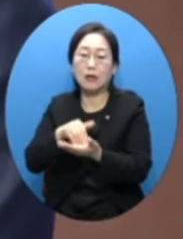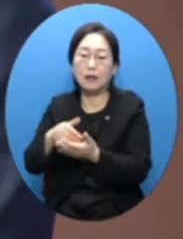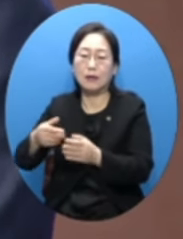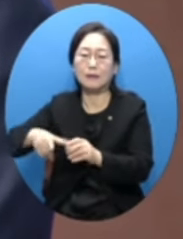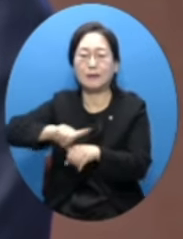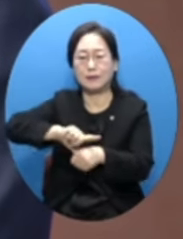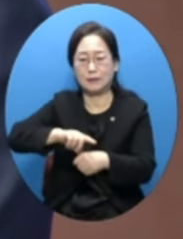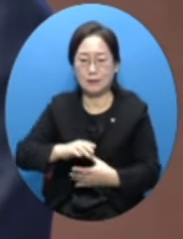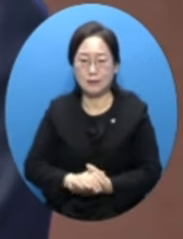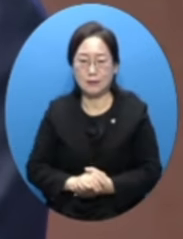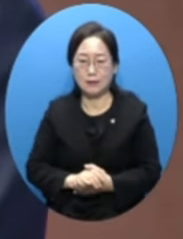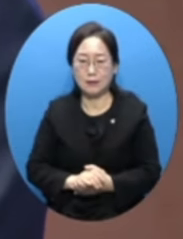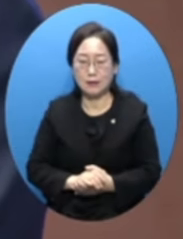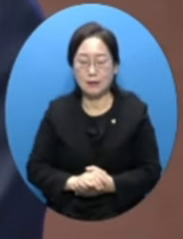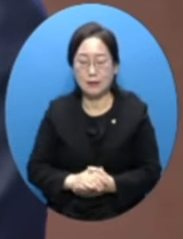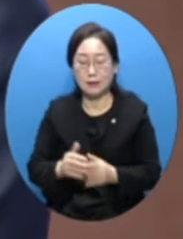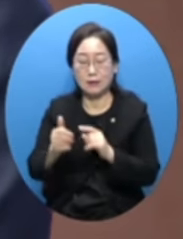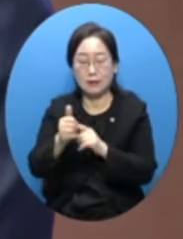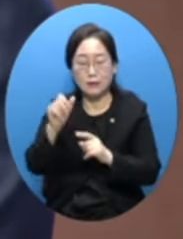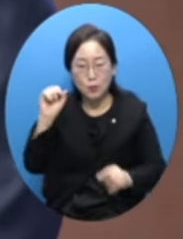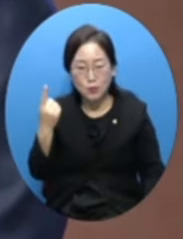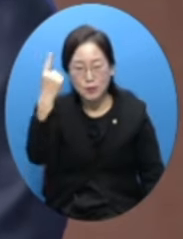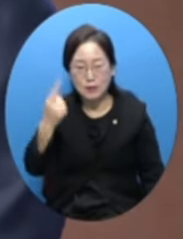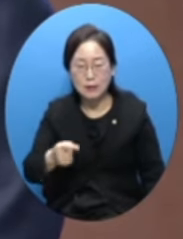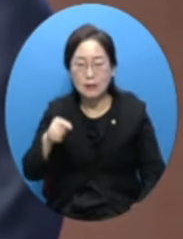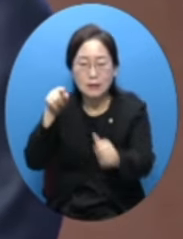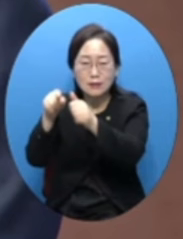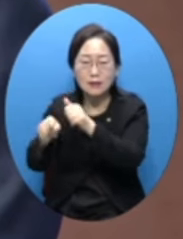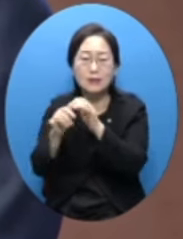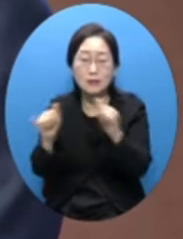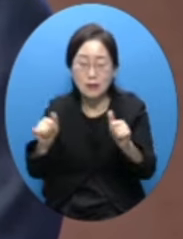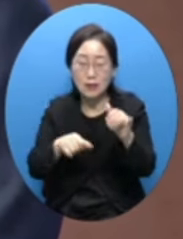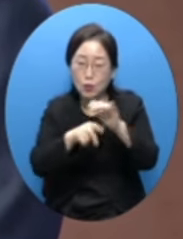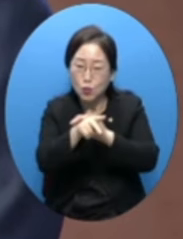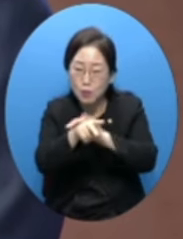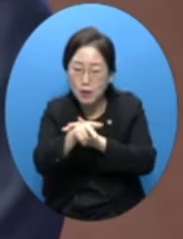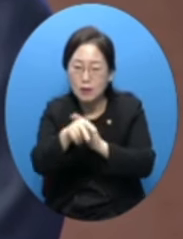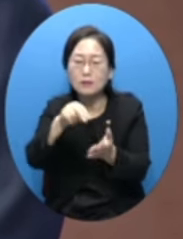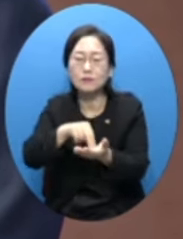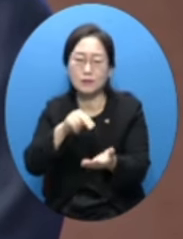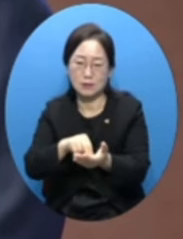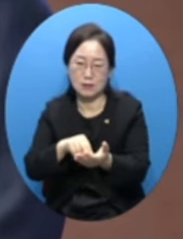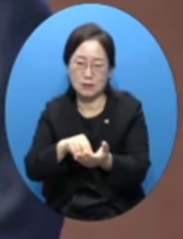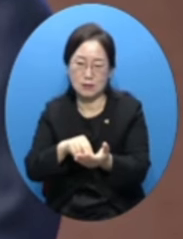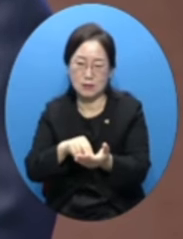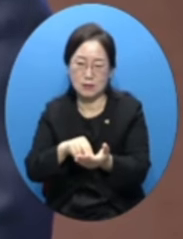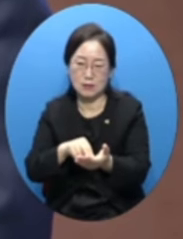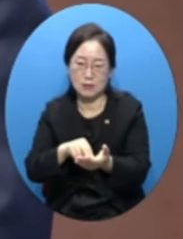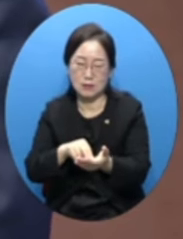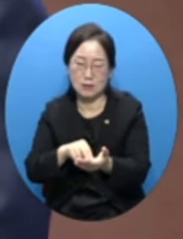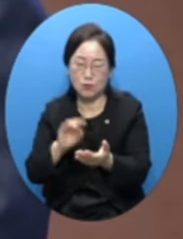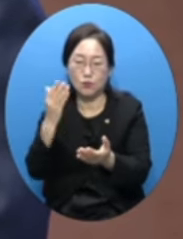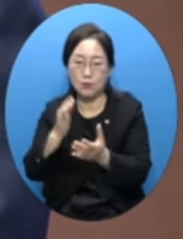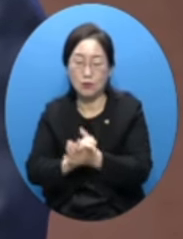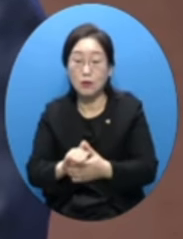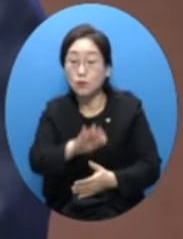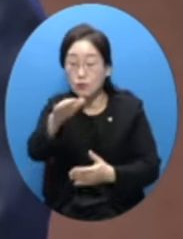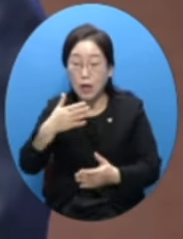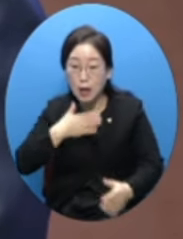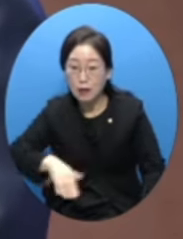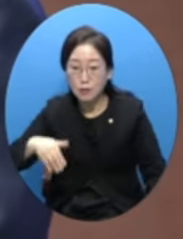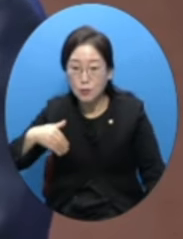것입니다. 그로 인해서 그는 살인자, 도망자의 신세가 되었습니다. 우리 모두가 알게 모르게